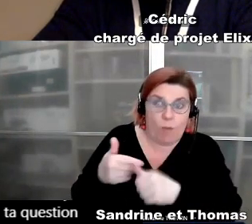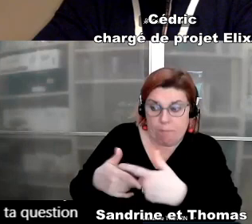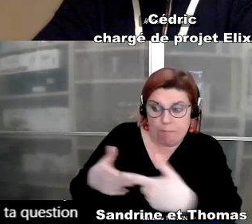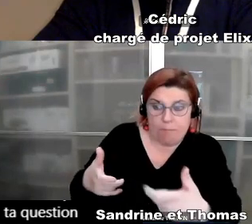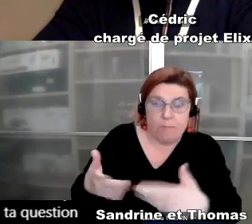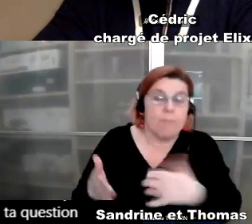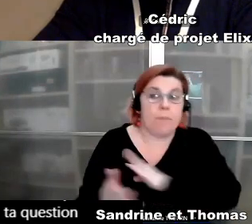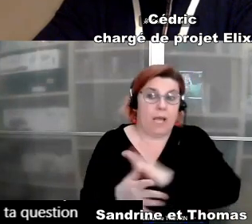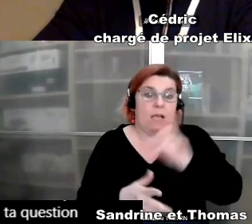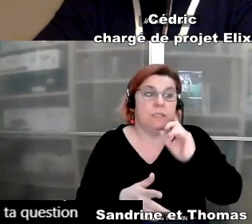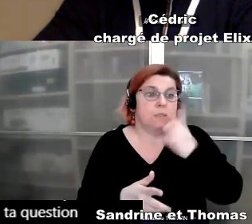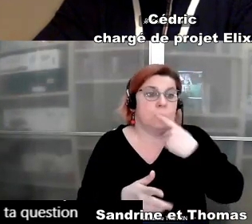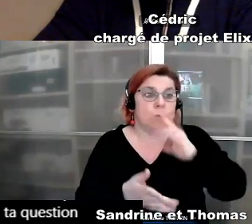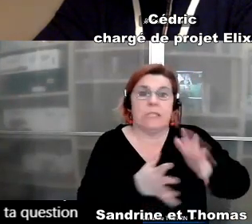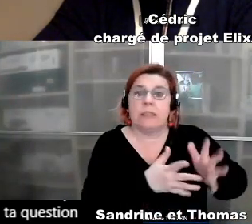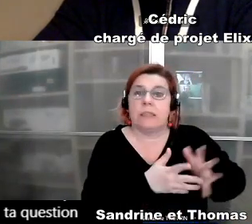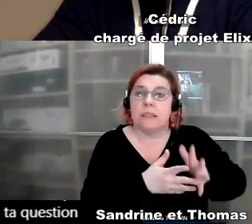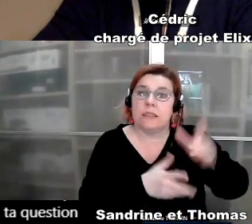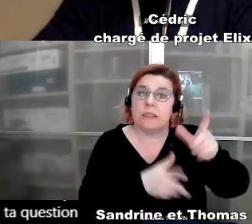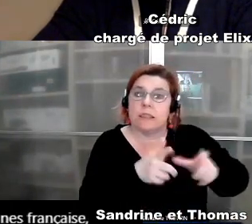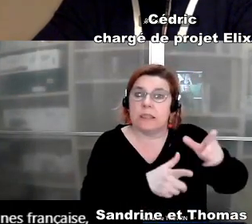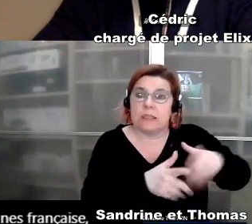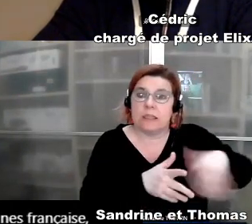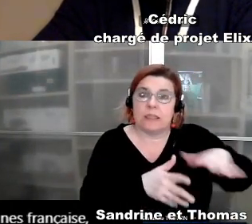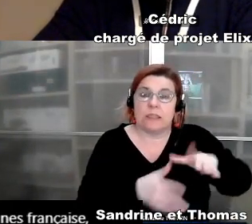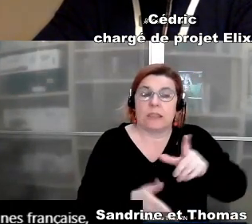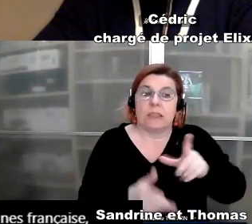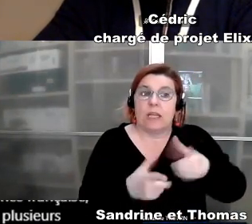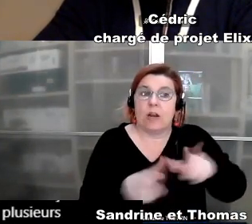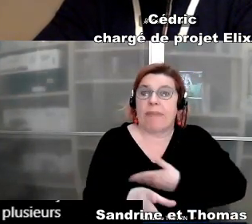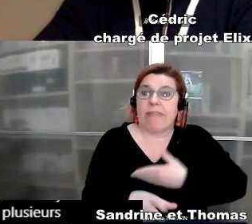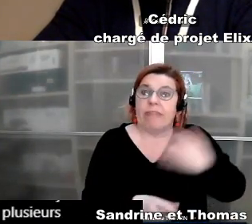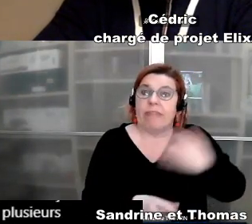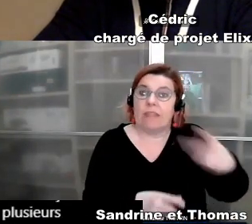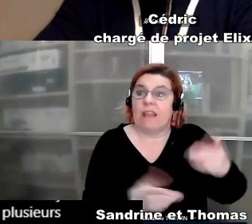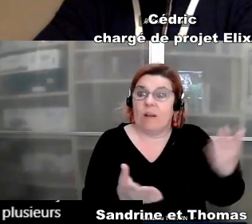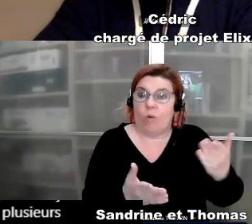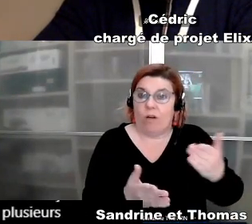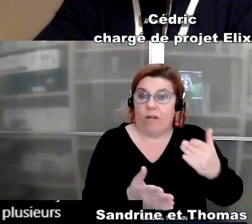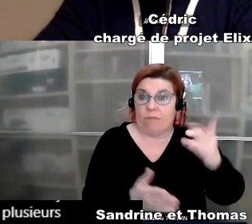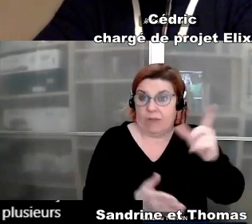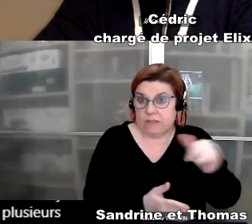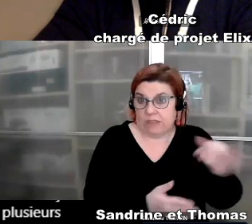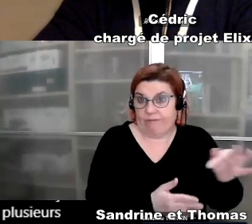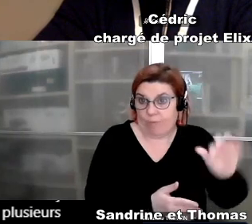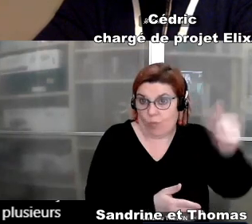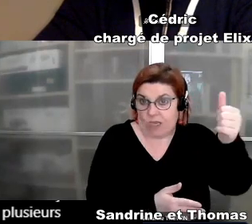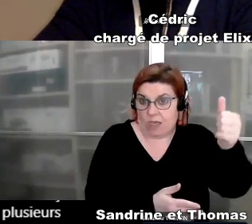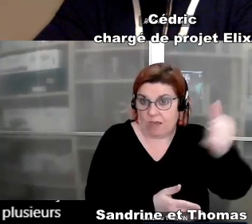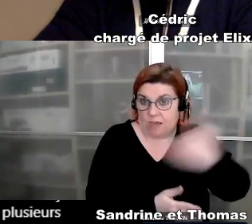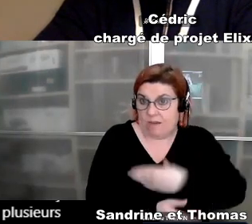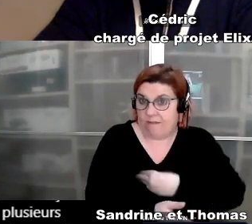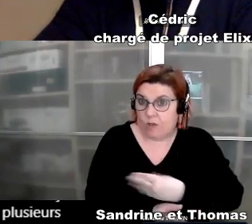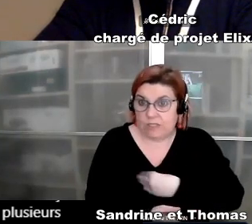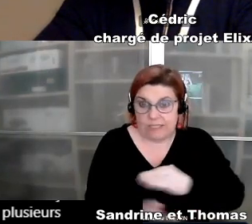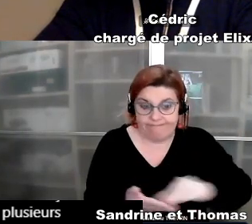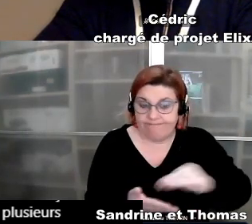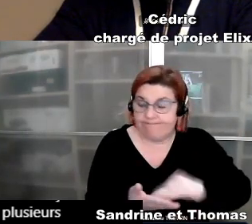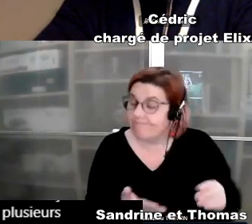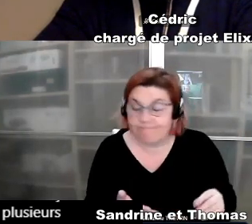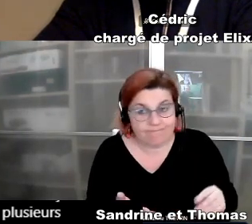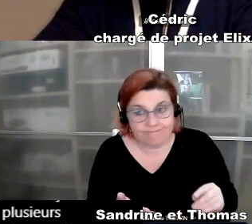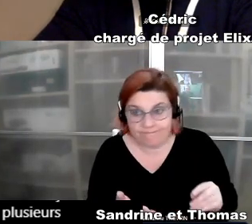parce que les personnes sourdes signeuses, leur langue maternelle, eh ben, c'est la langue des signes française avant tout, et pas le français écrit, hein. Je